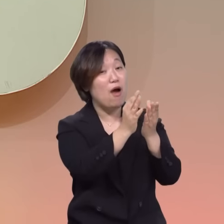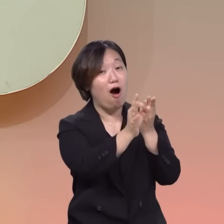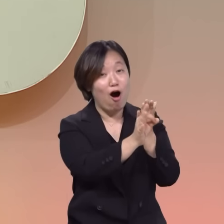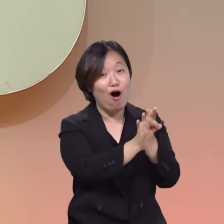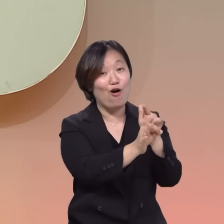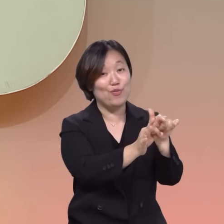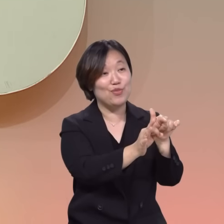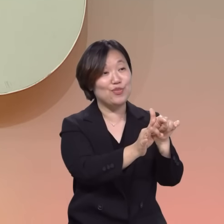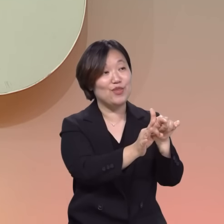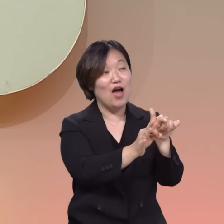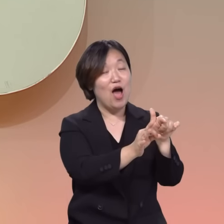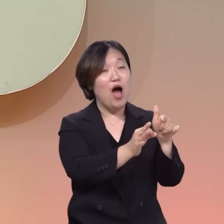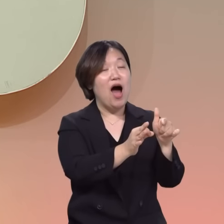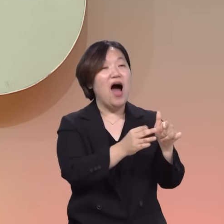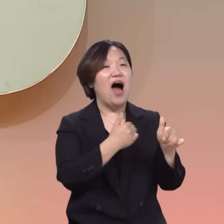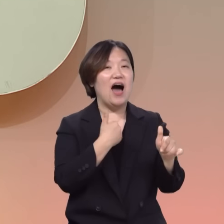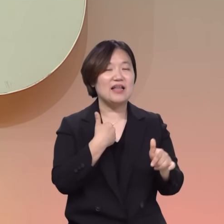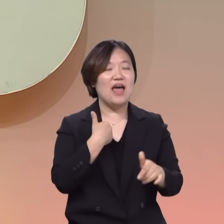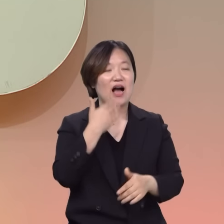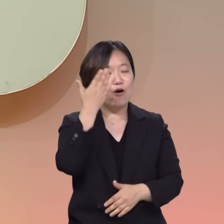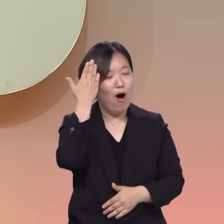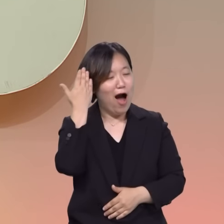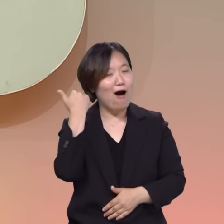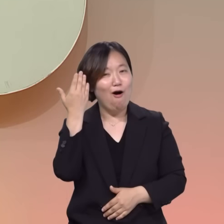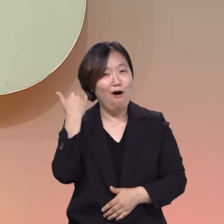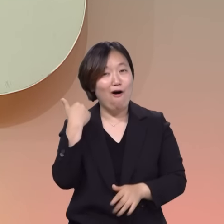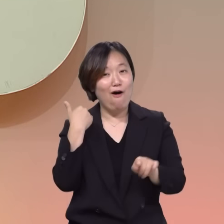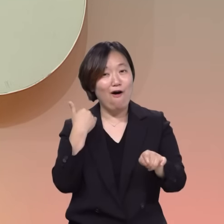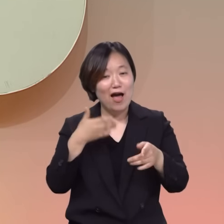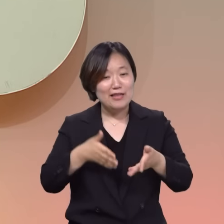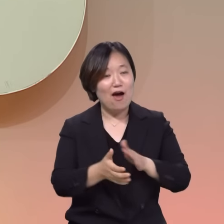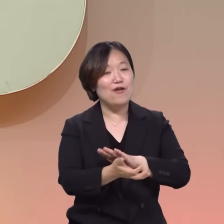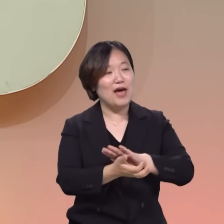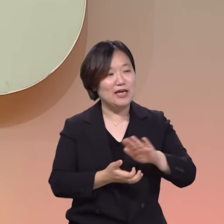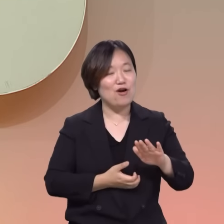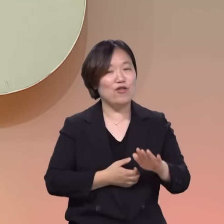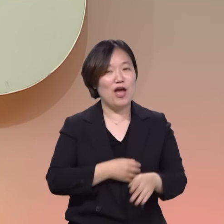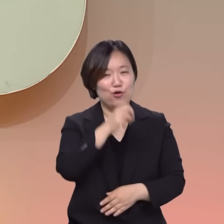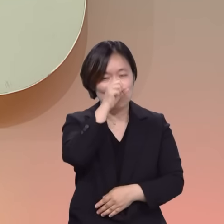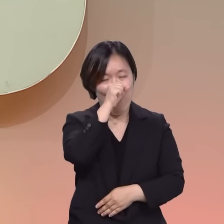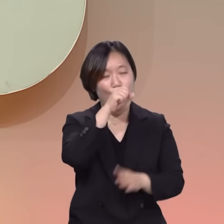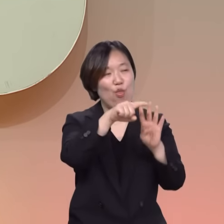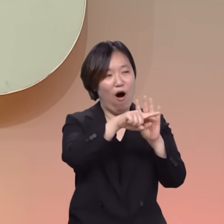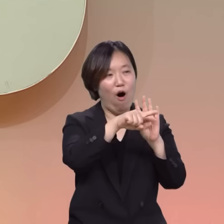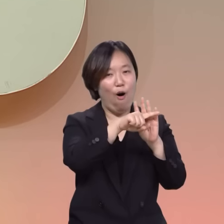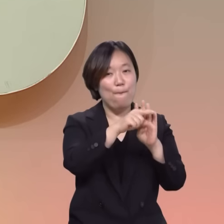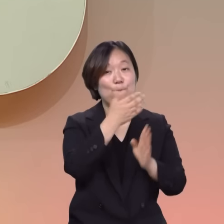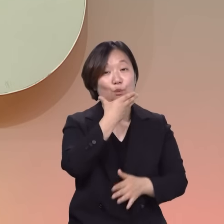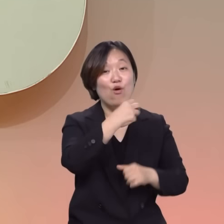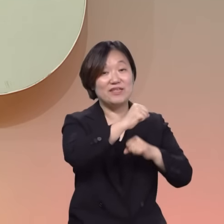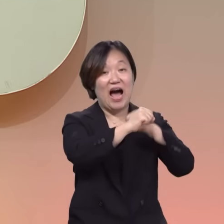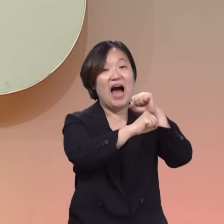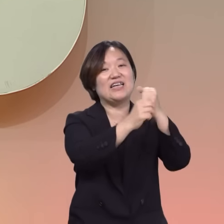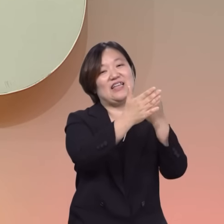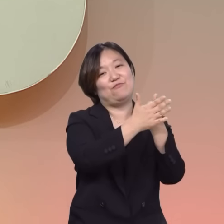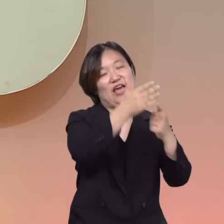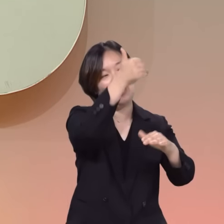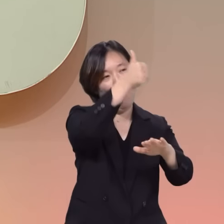때마다 아 내가 과거 전생에서부터 복과 선업을 많이 지어서이 좋은 결과를 얻게